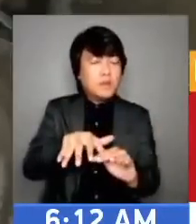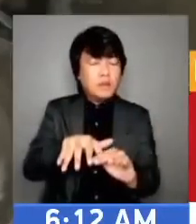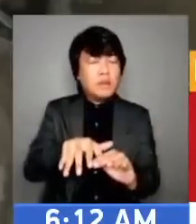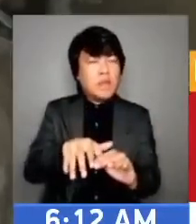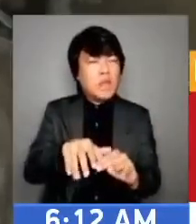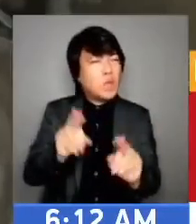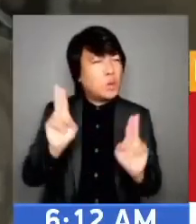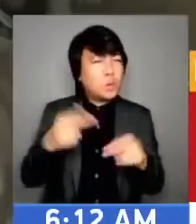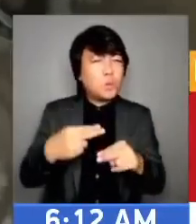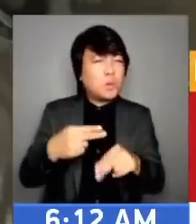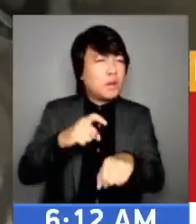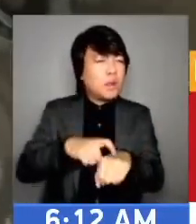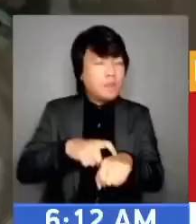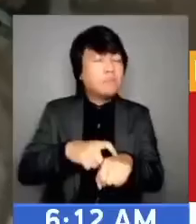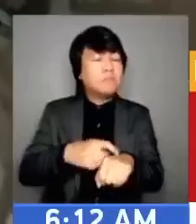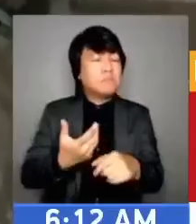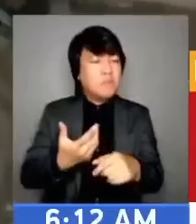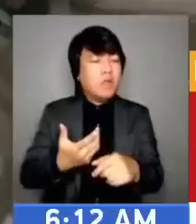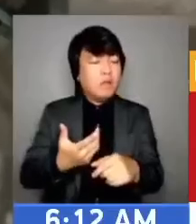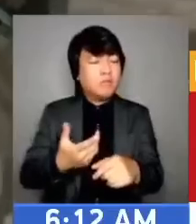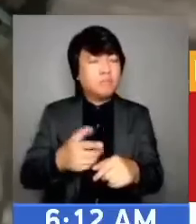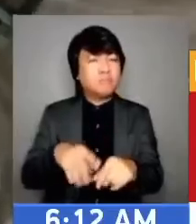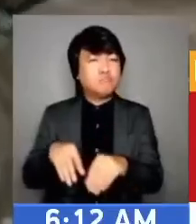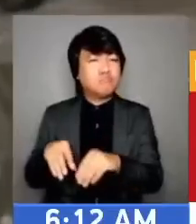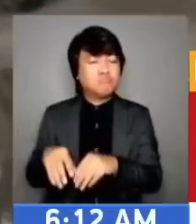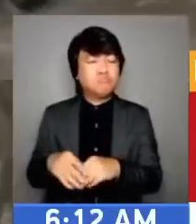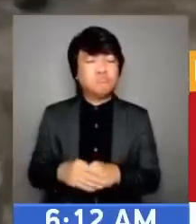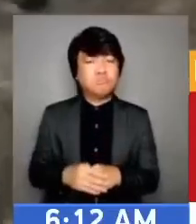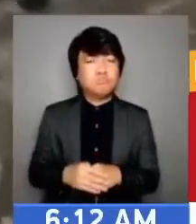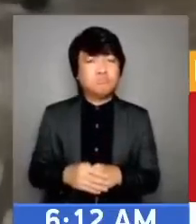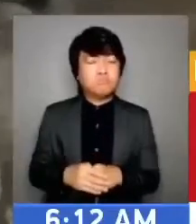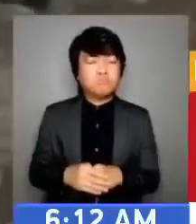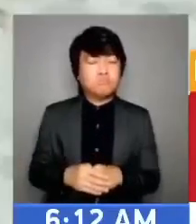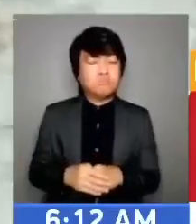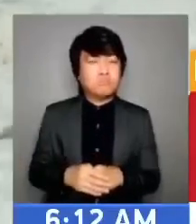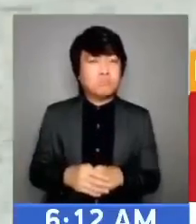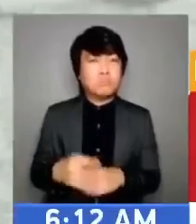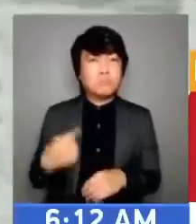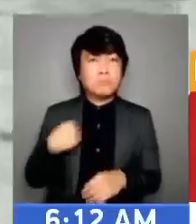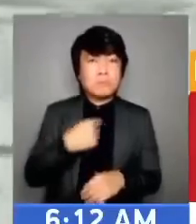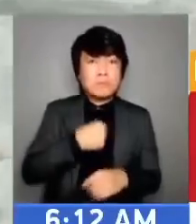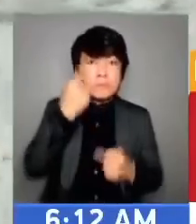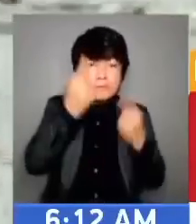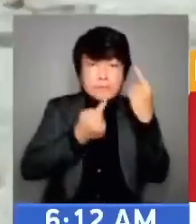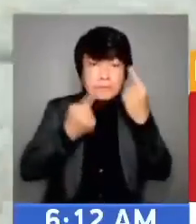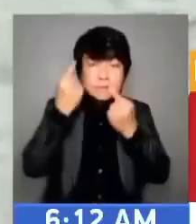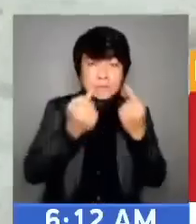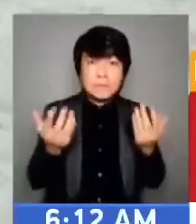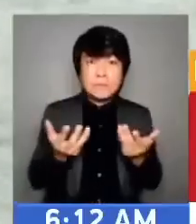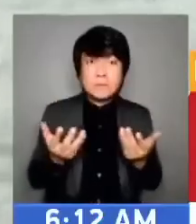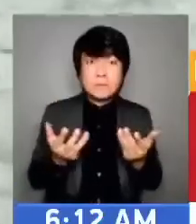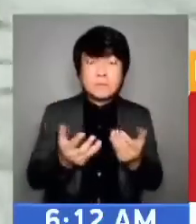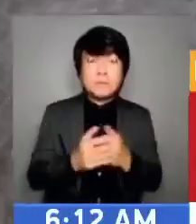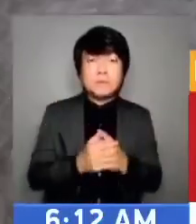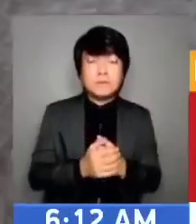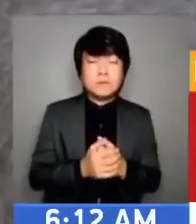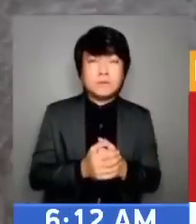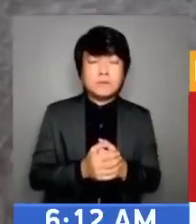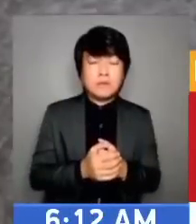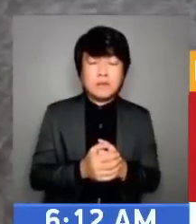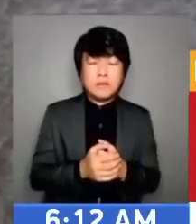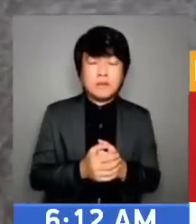nakiklear din po natin. Ano po? So ang talagang concern lang po natin, yung datos po ng